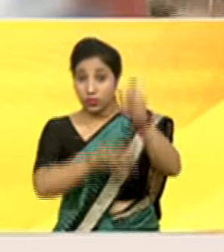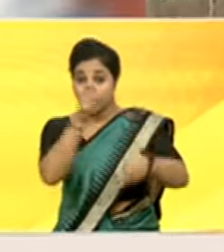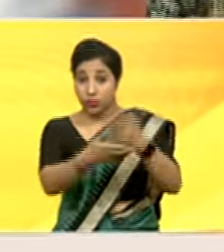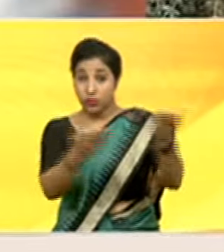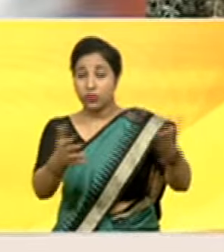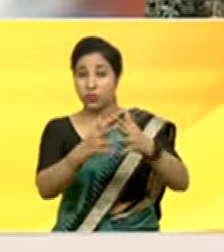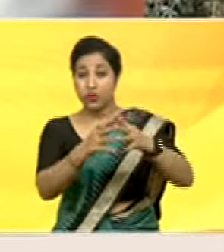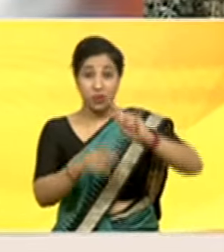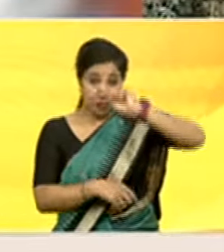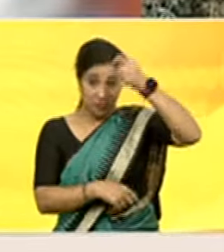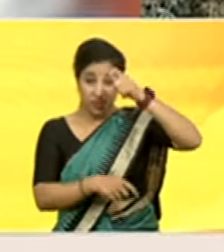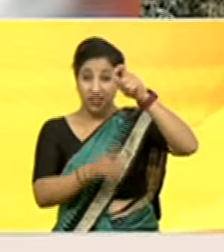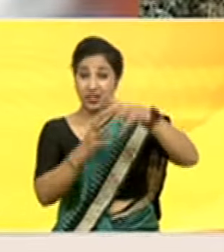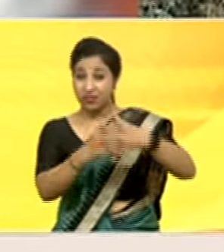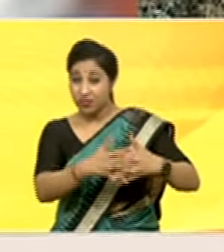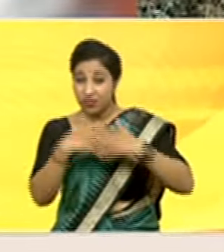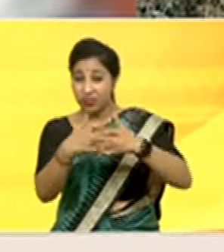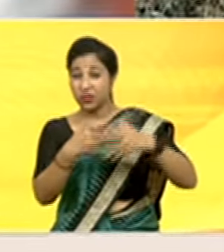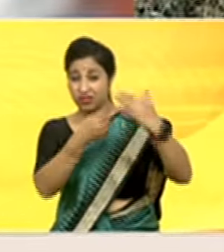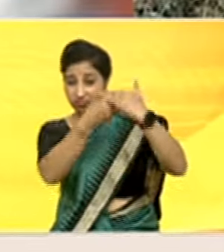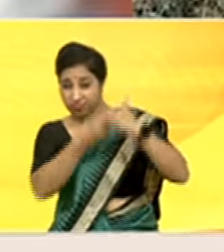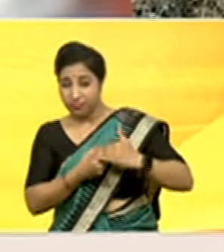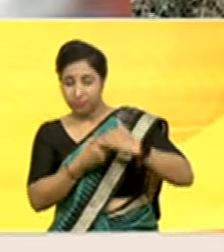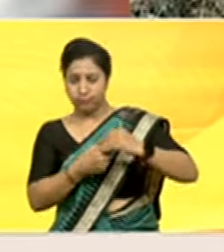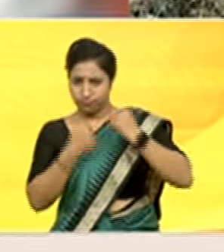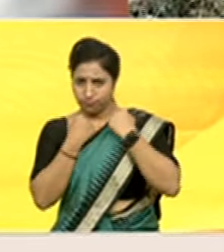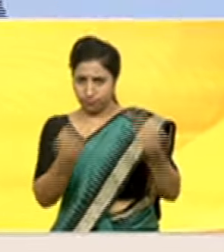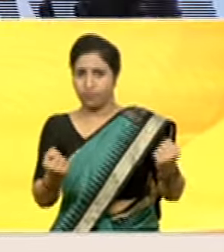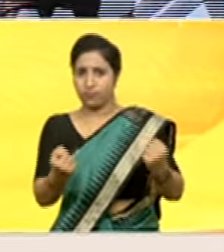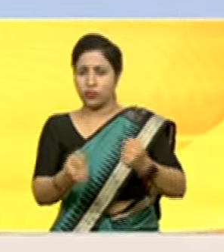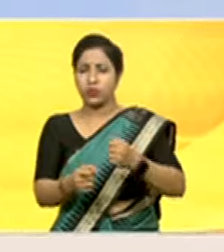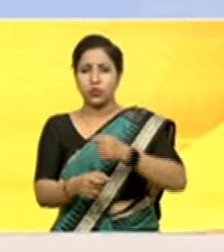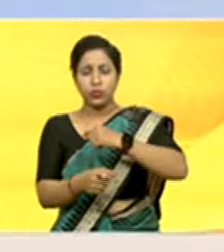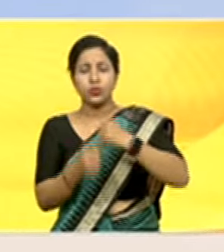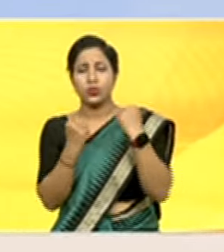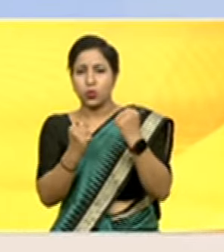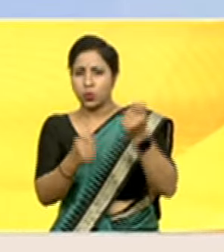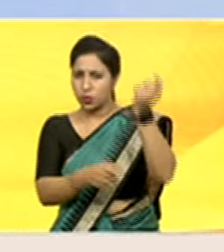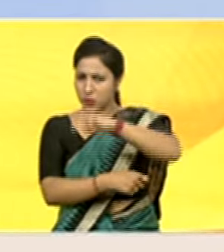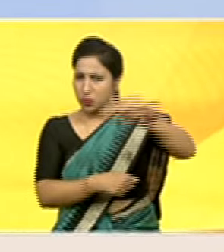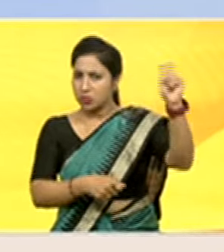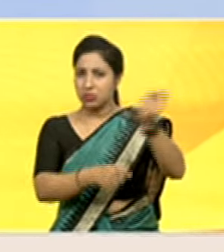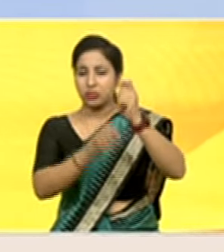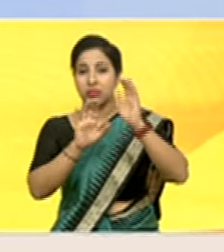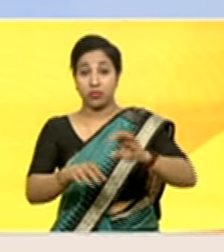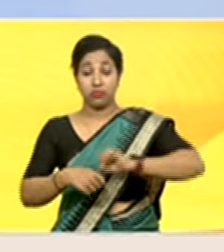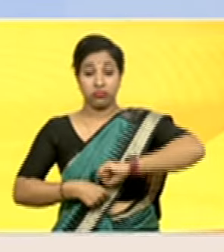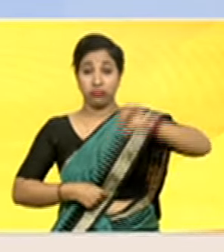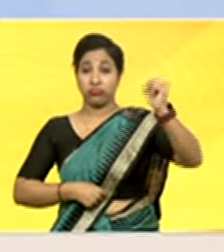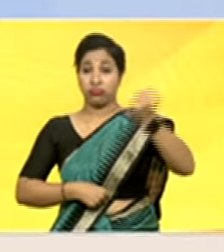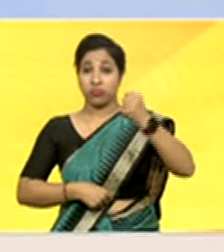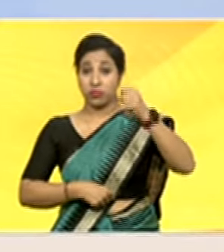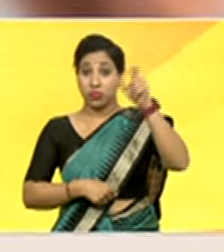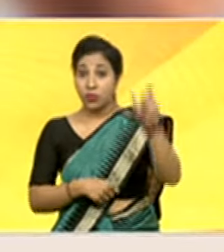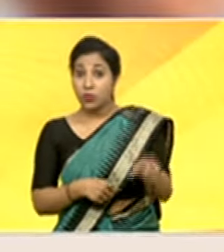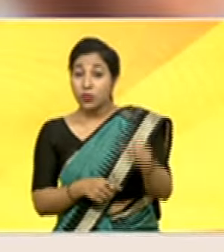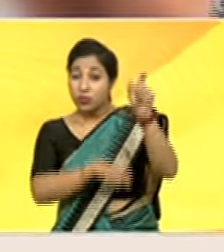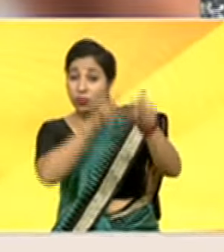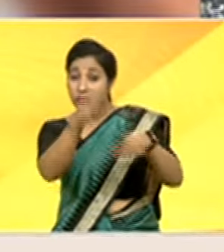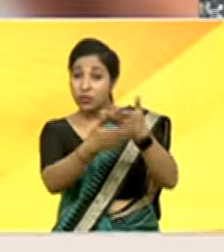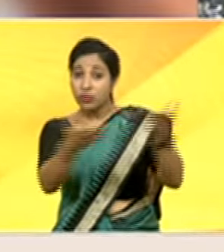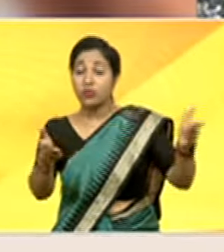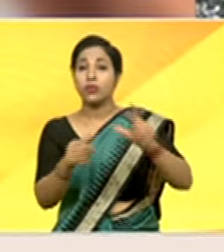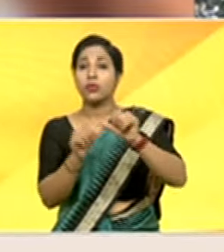विदेशी सासकों के अत्याचार का पूर जोर विरोत किया था बीर सिद्धो कानू